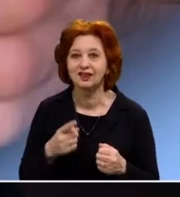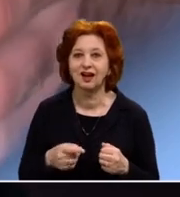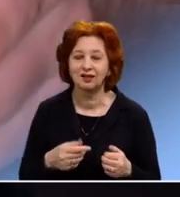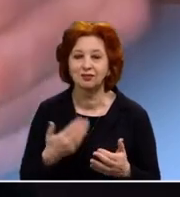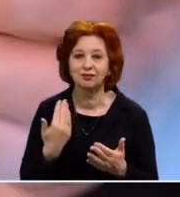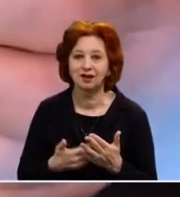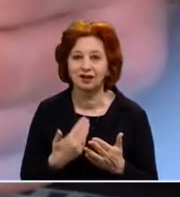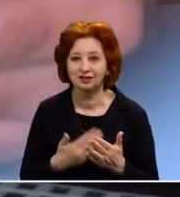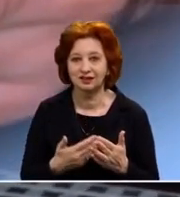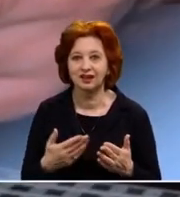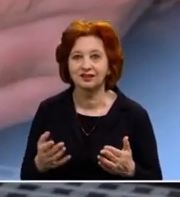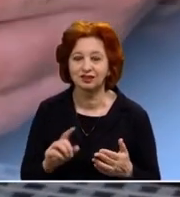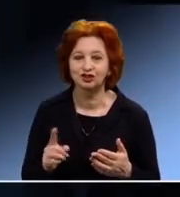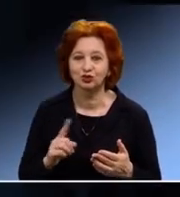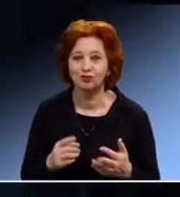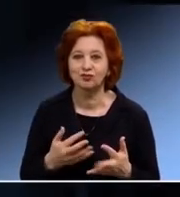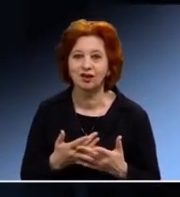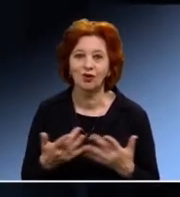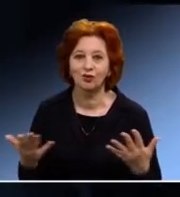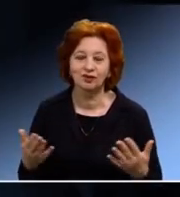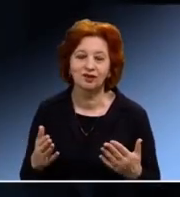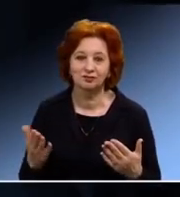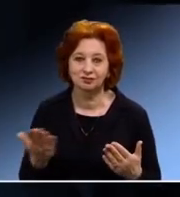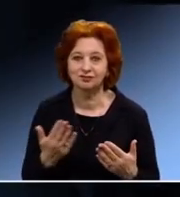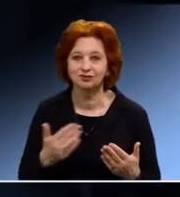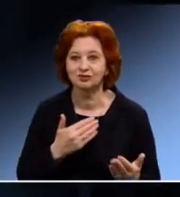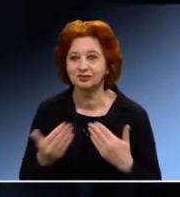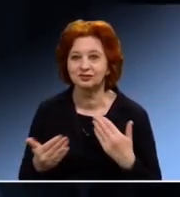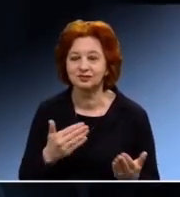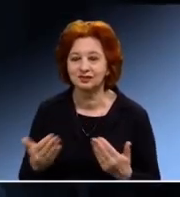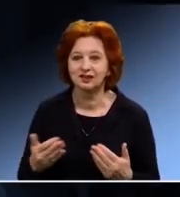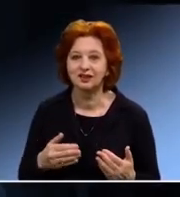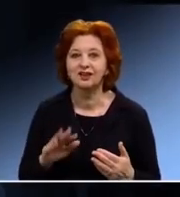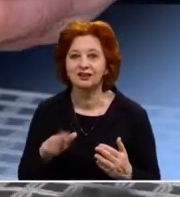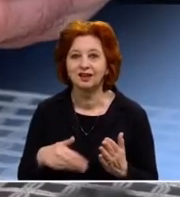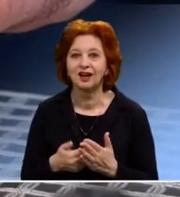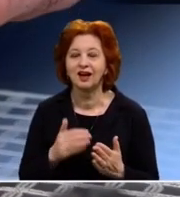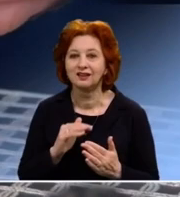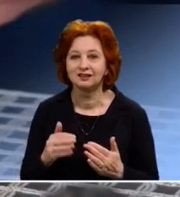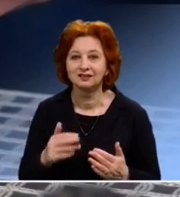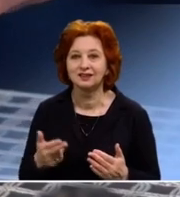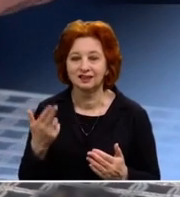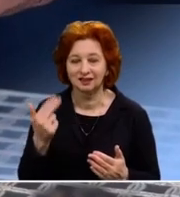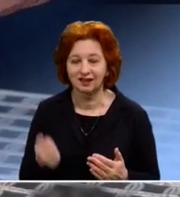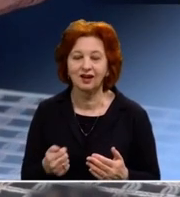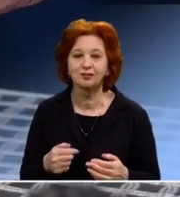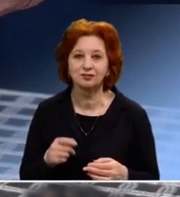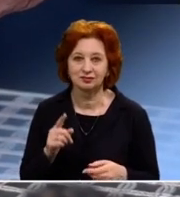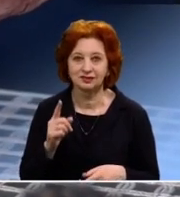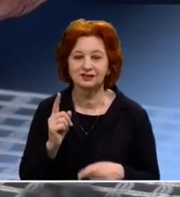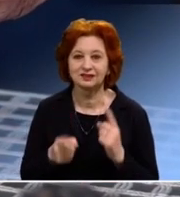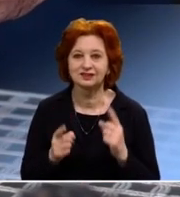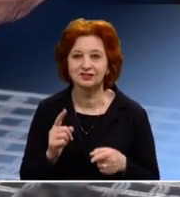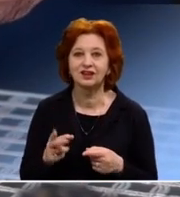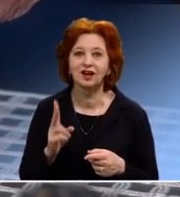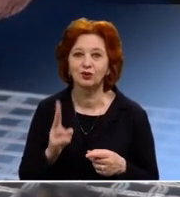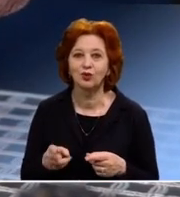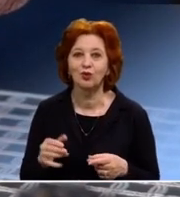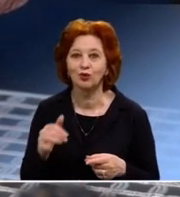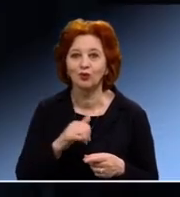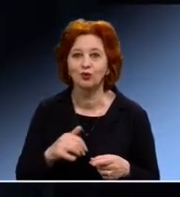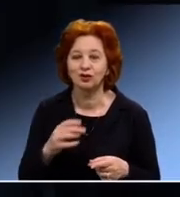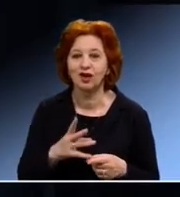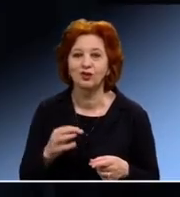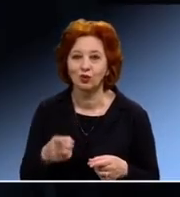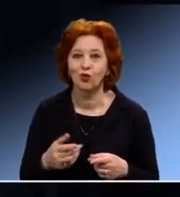всегда быть в кармане, но на ней как таковой вот прям обучение. Для детей, да, это первый шаг. Для взрослых тоже,